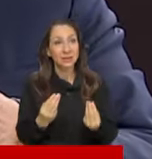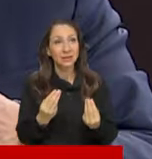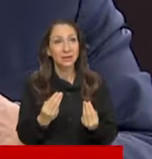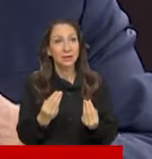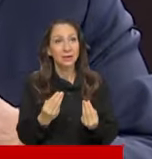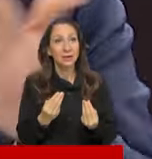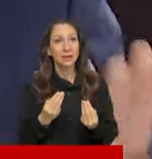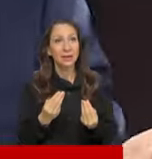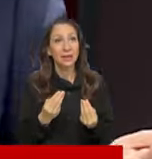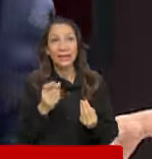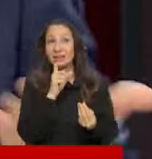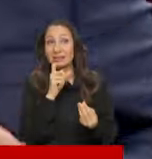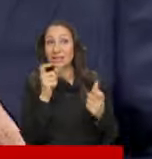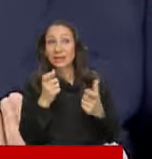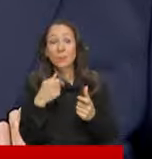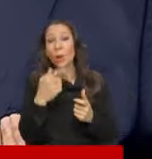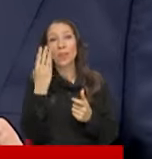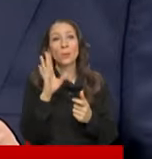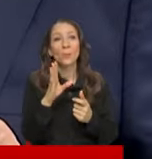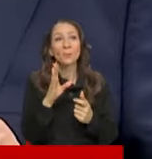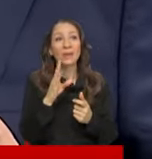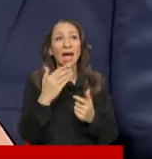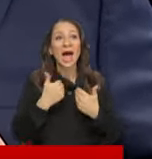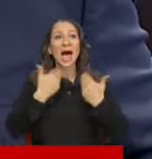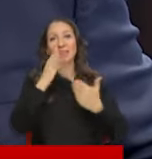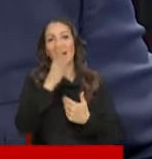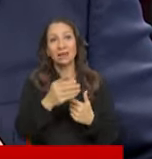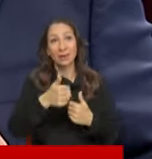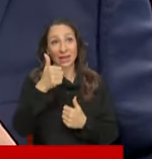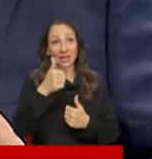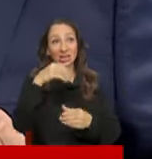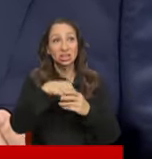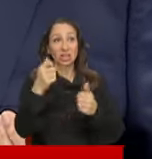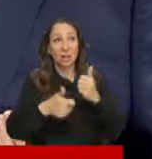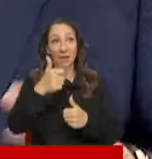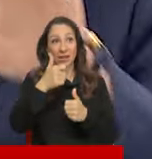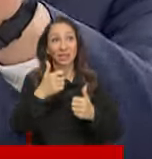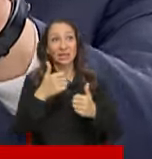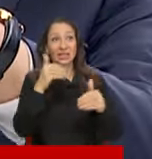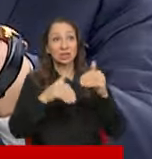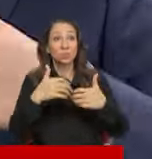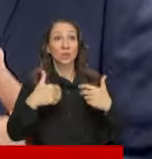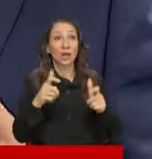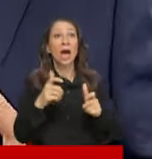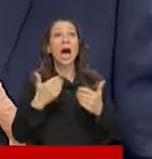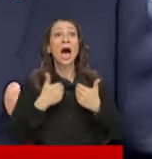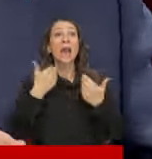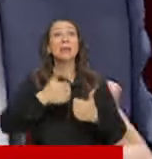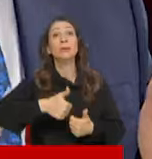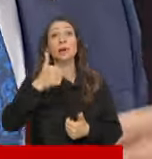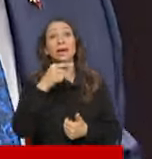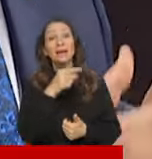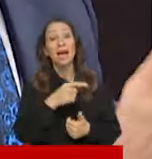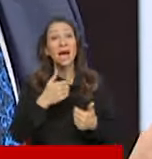olması nın yanlışı nerede ben onu anlayamıyorum adalet bakanının İçişleri Bakanı seçimi güvenliğinden sonra bakın adalet bakanı adalet